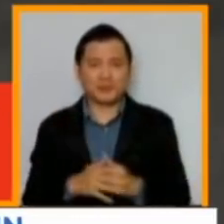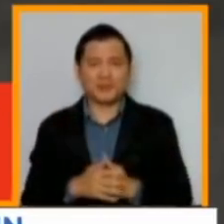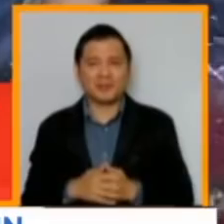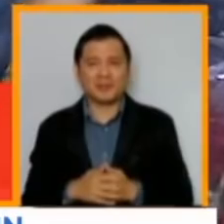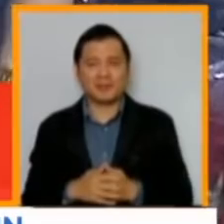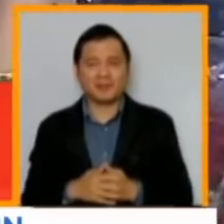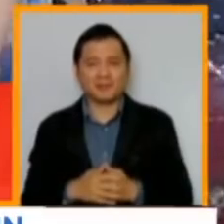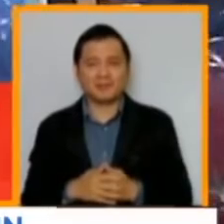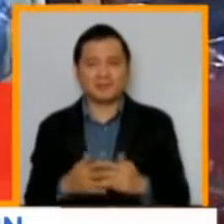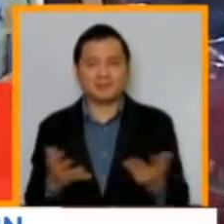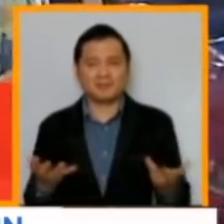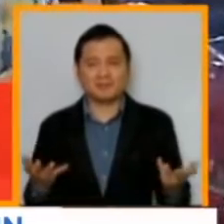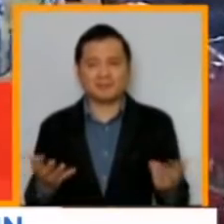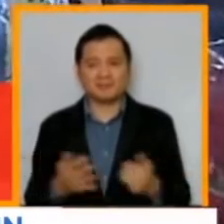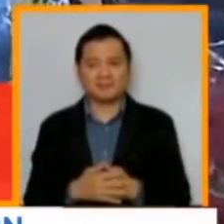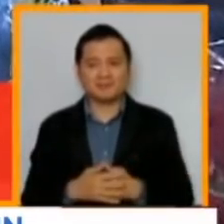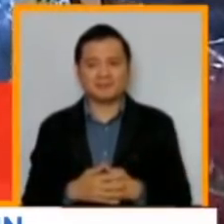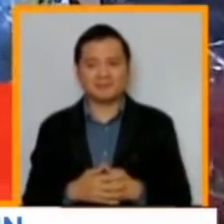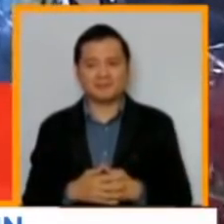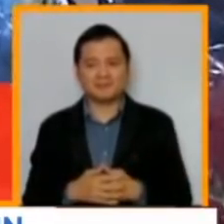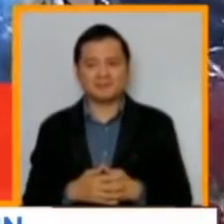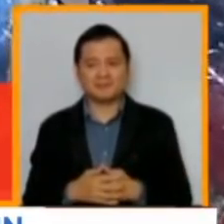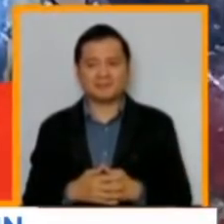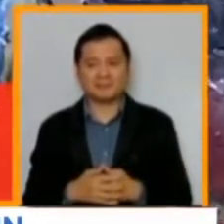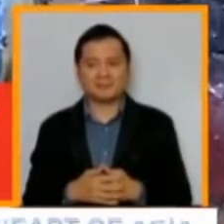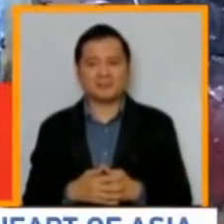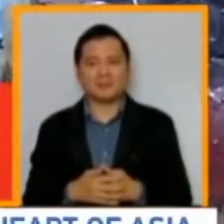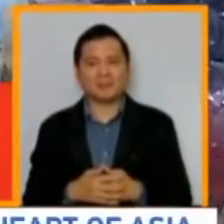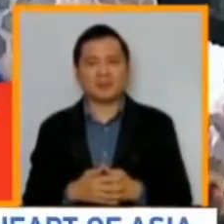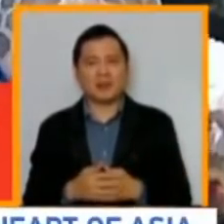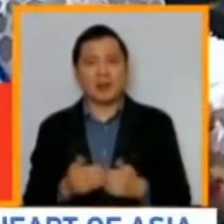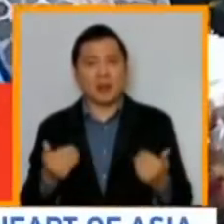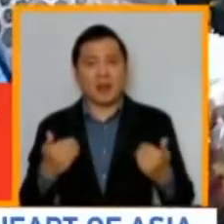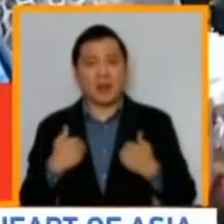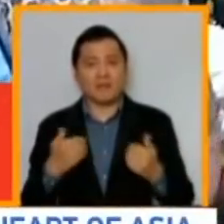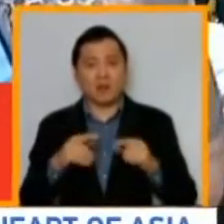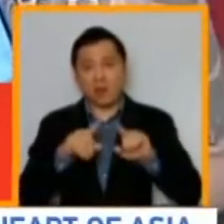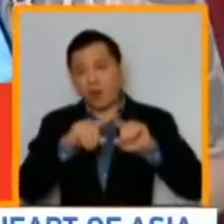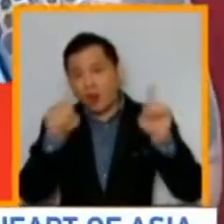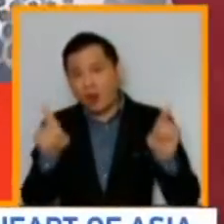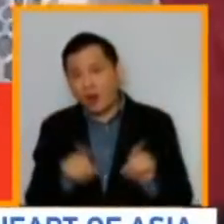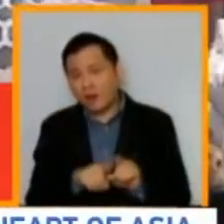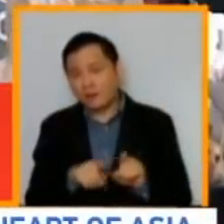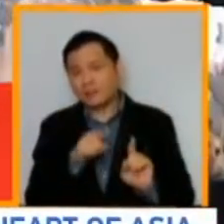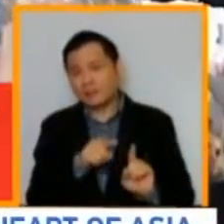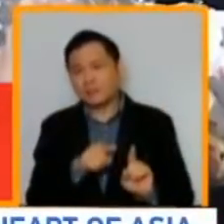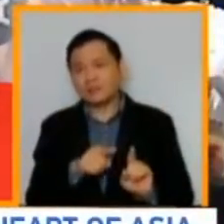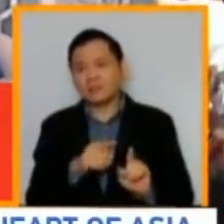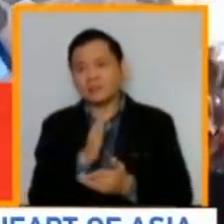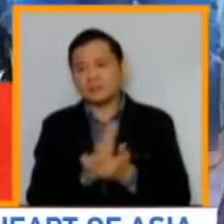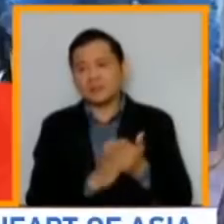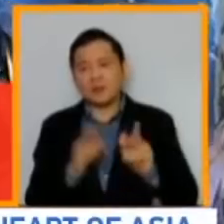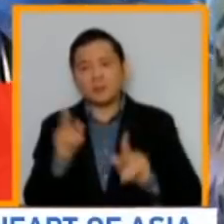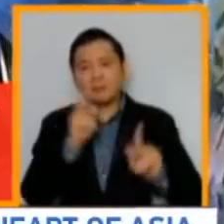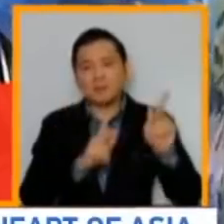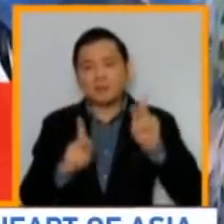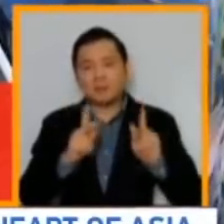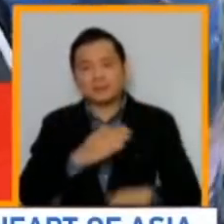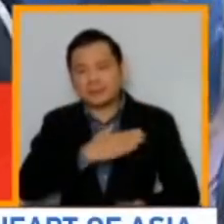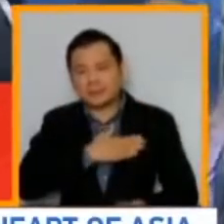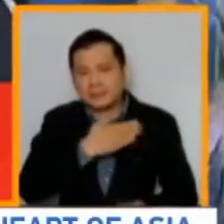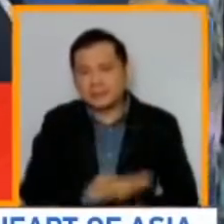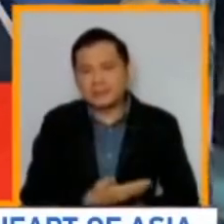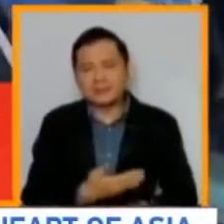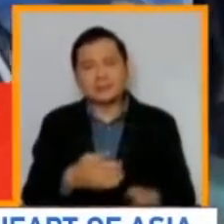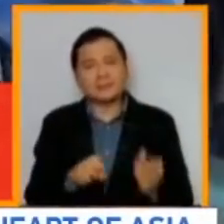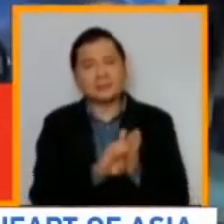nagka-developan. Sa bawat puso may galos, merong napupuno ng galak. Medyo siniswerte ata si Ken Villagracia. Valentine's